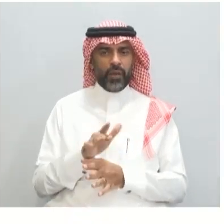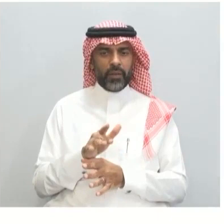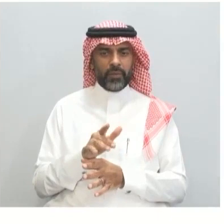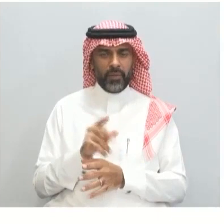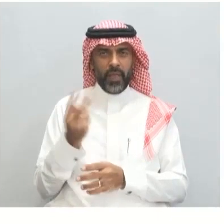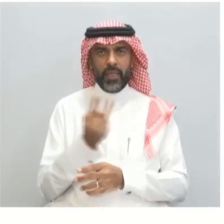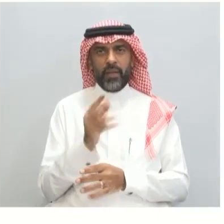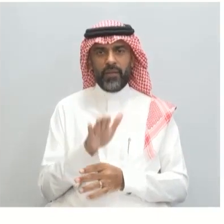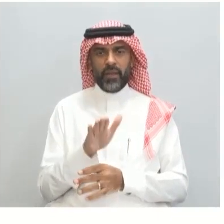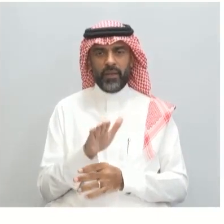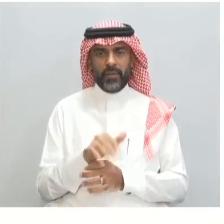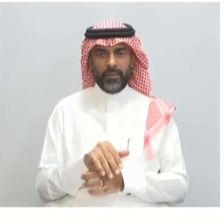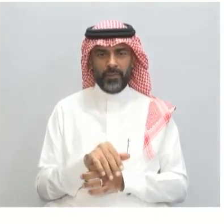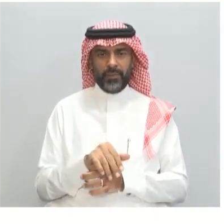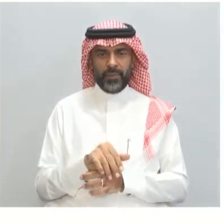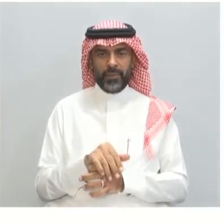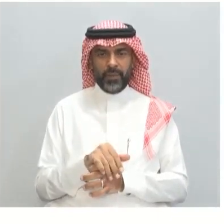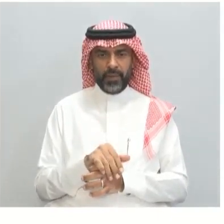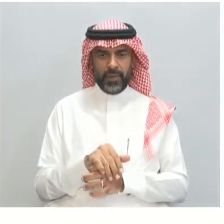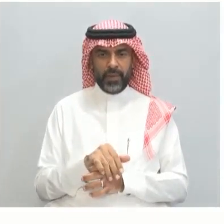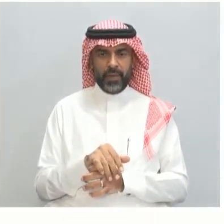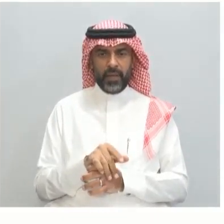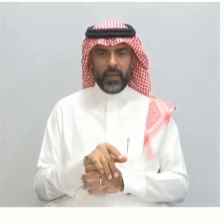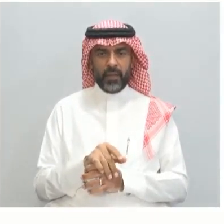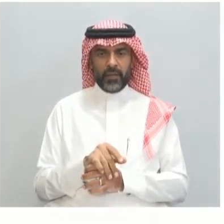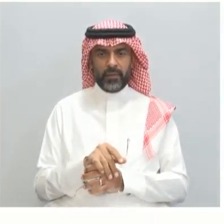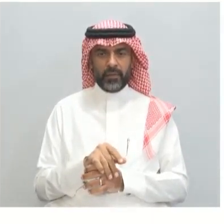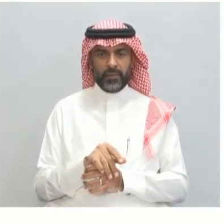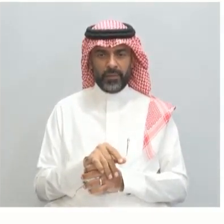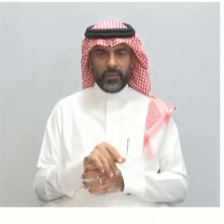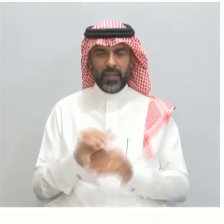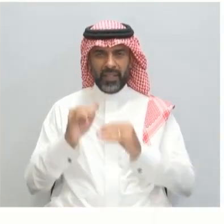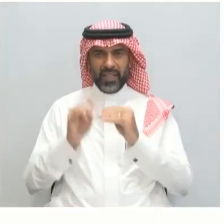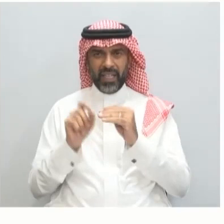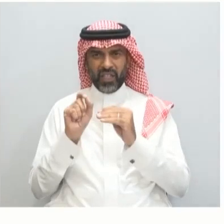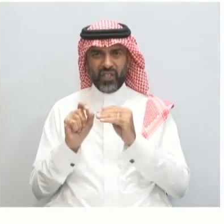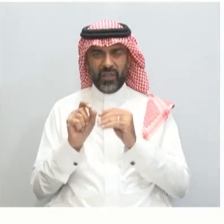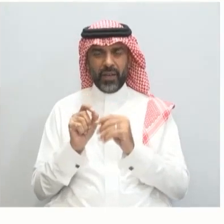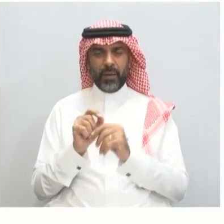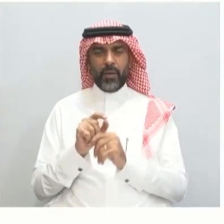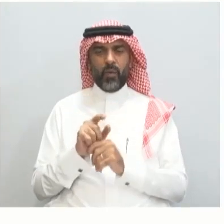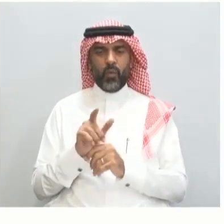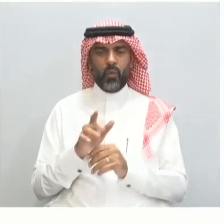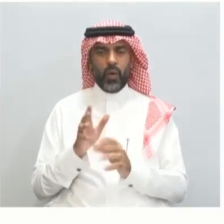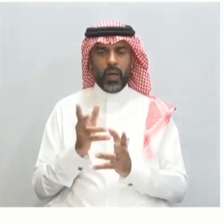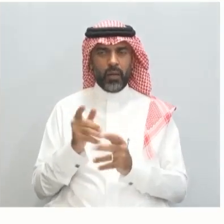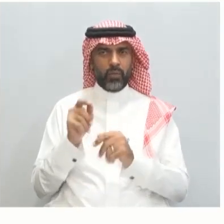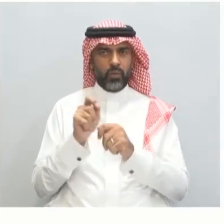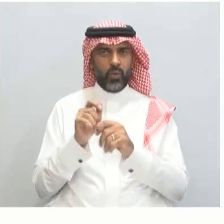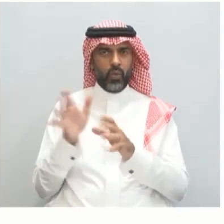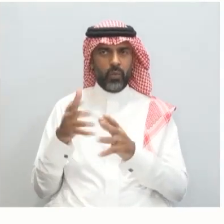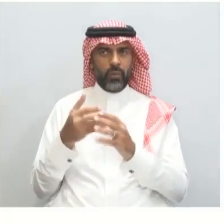جزئيتين ما دون نقطه الند وما دون الصفر المئوي وما ينتج عنهما